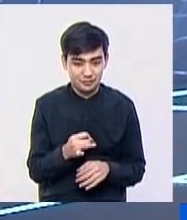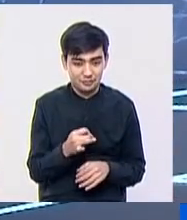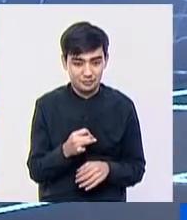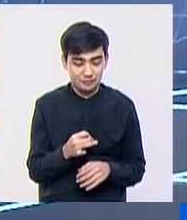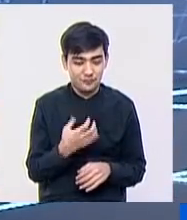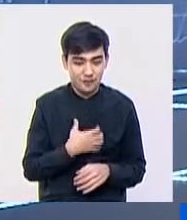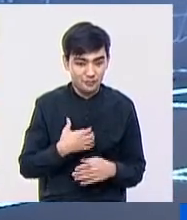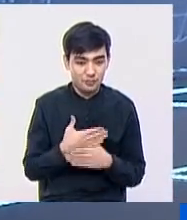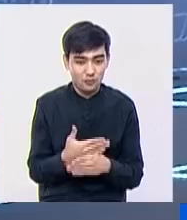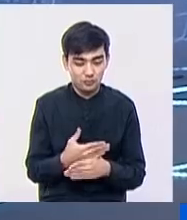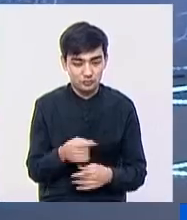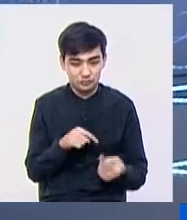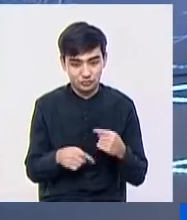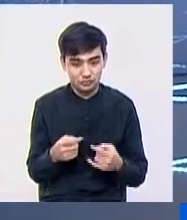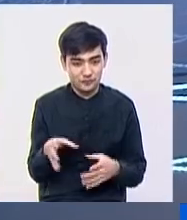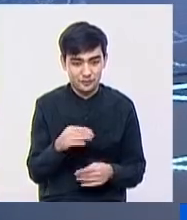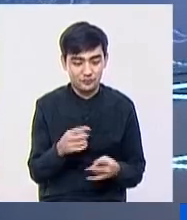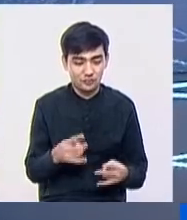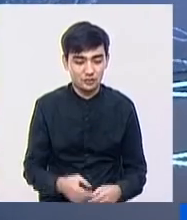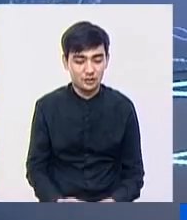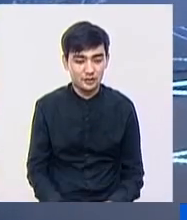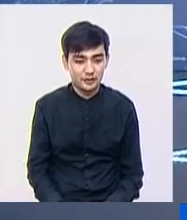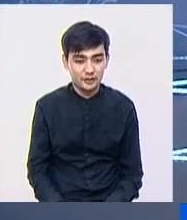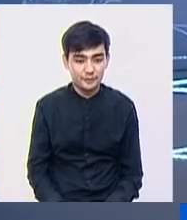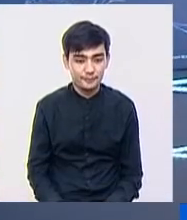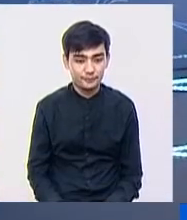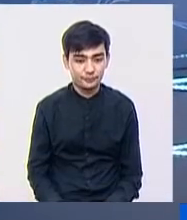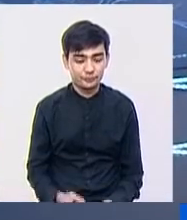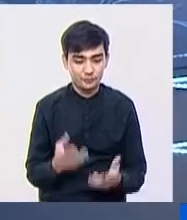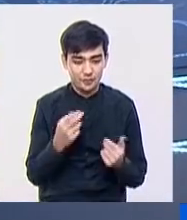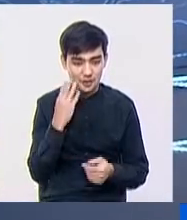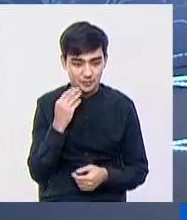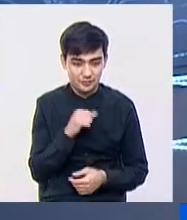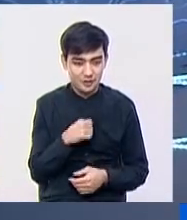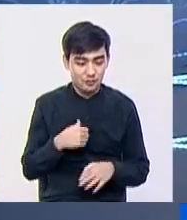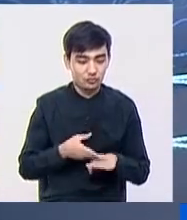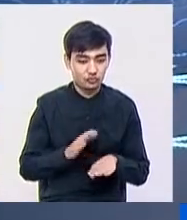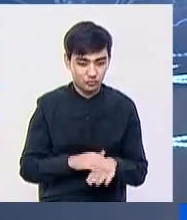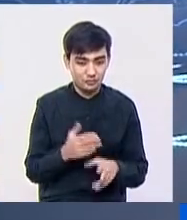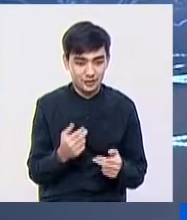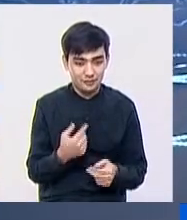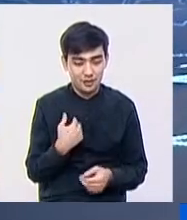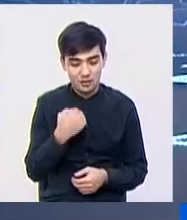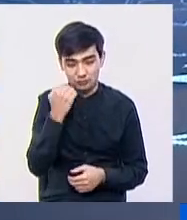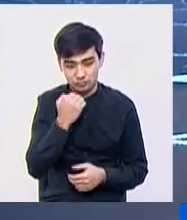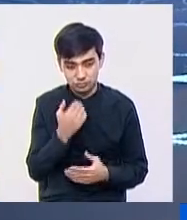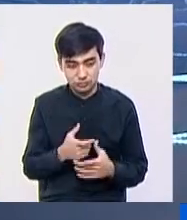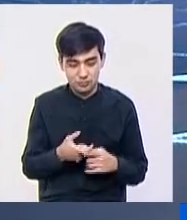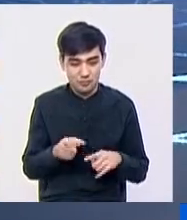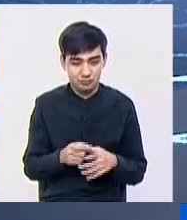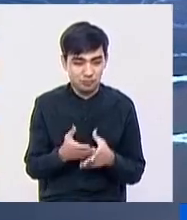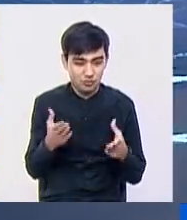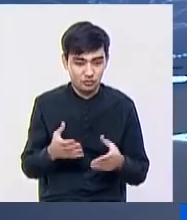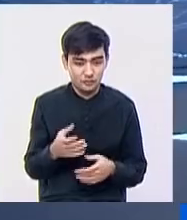ту необходимую помощь, в которой мы сейчас все нуждаемся. Да, ситуация действительно в Алмате самая сложная. Но я хочу сказать вам огромное